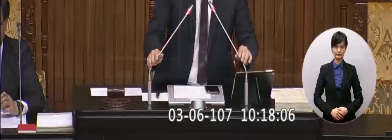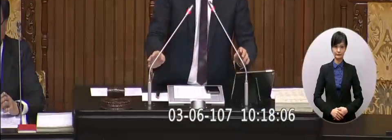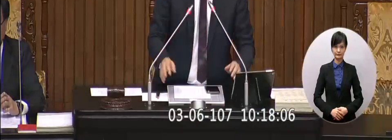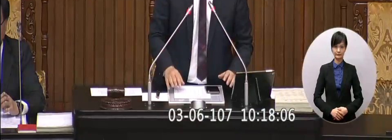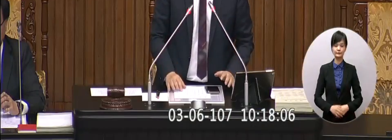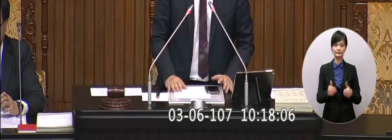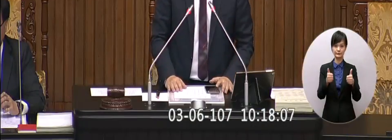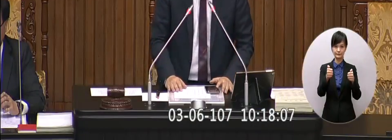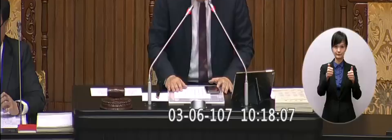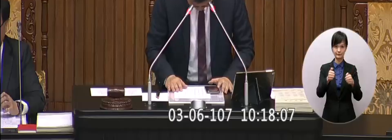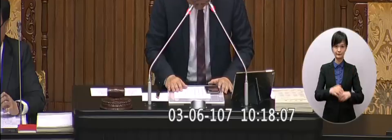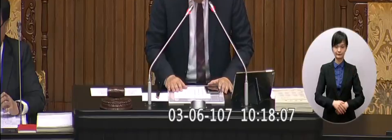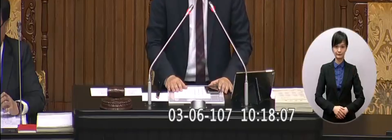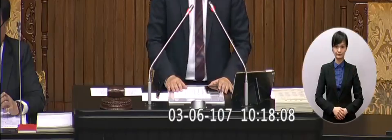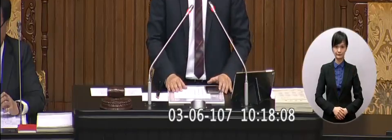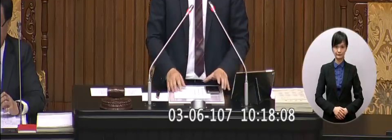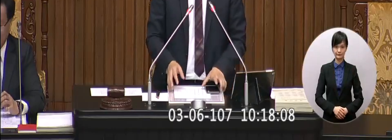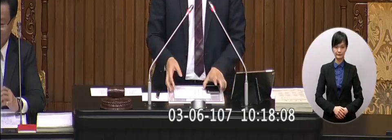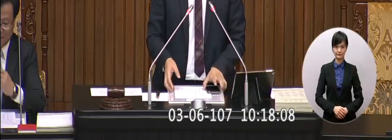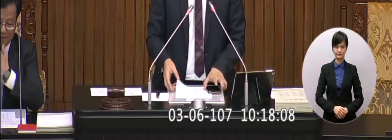好，谢谢。